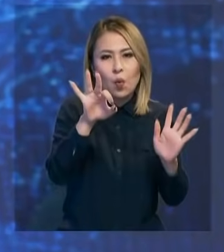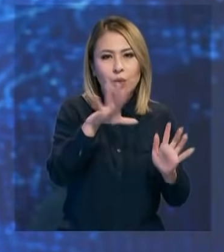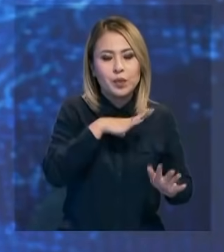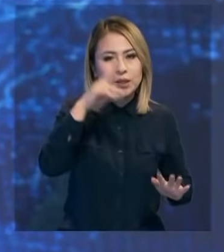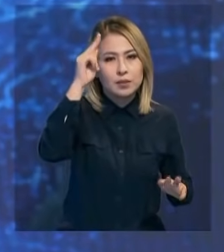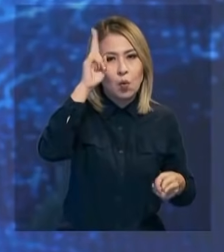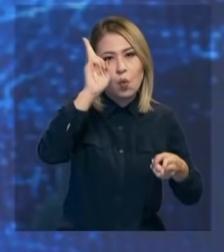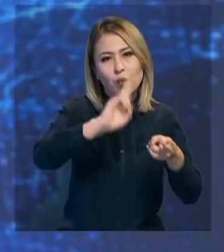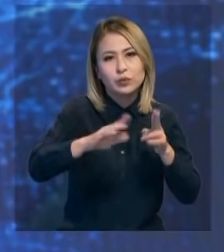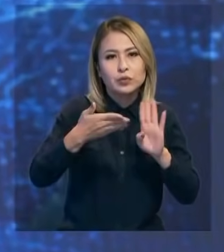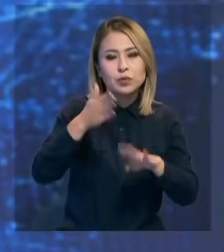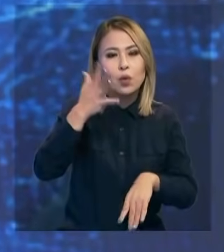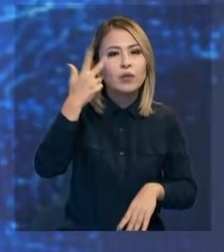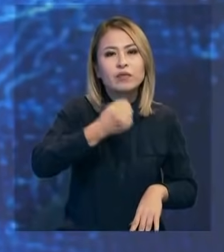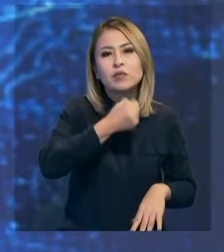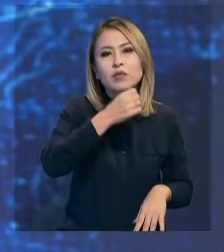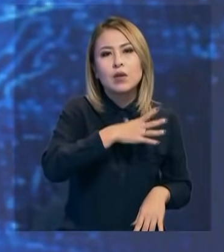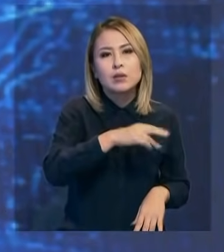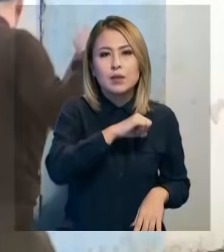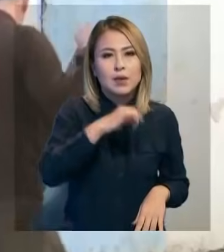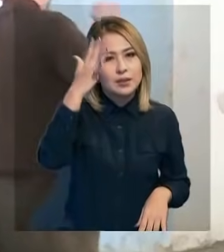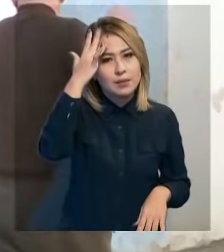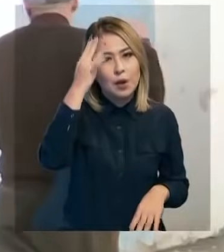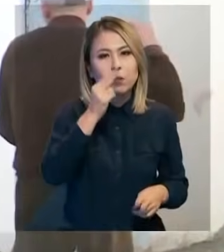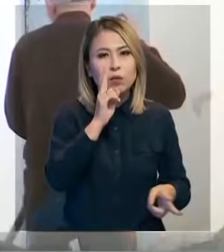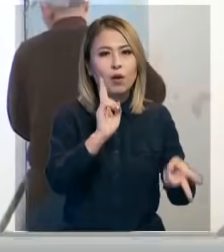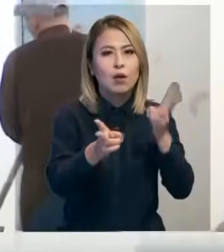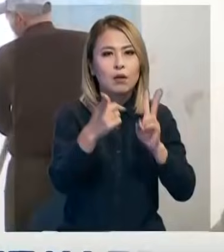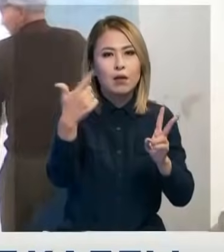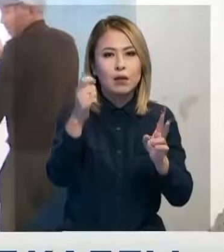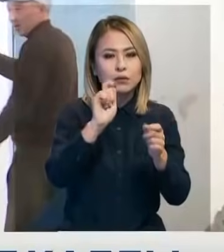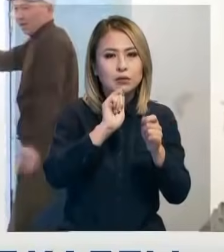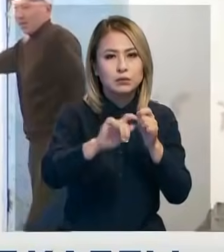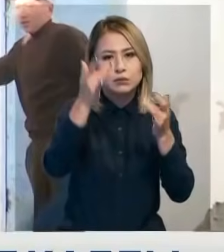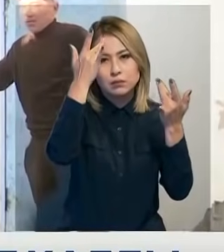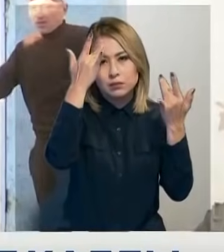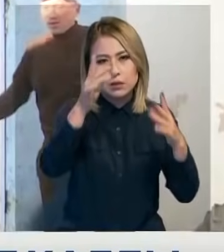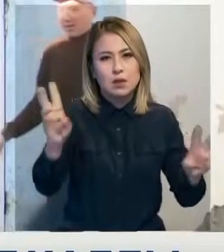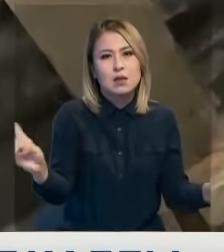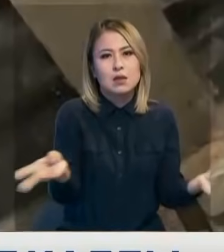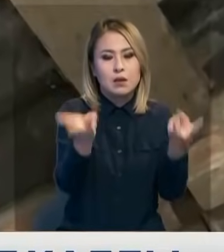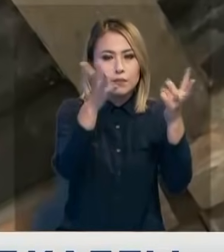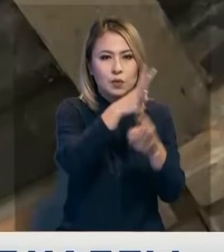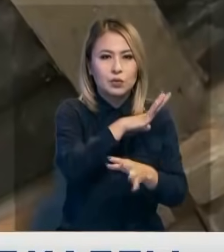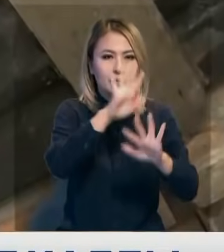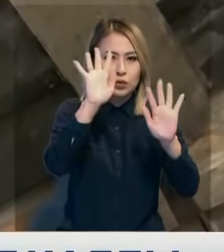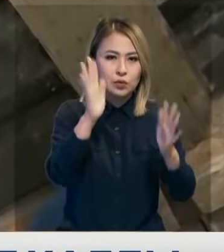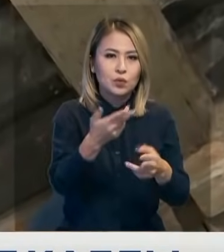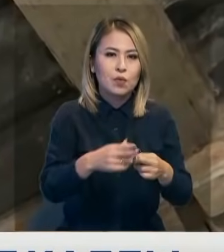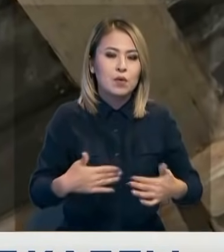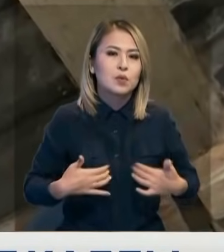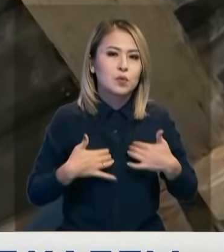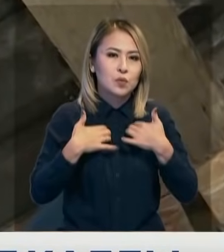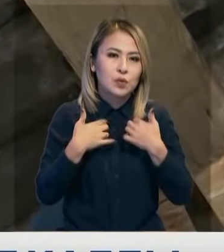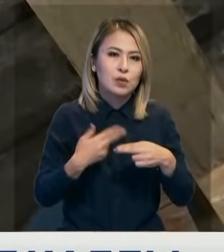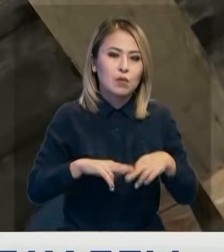келген жеткіншек үлкендер жоқ кезде өздігінен тамақ пісірмек болған, газды тұтатқанда аяқ астынан от лап ете қалады. Оқыс жағдайдан шошынып